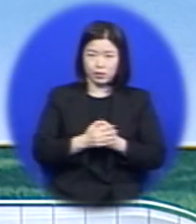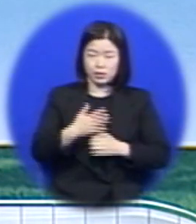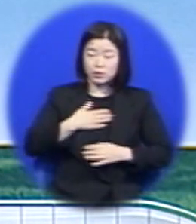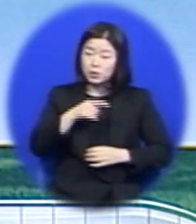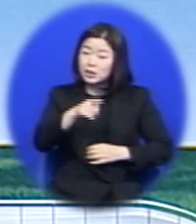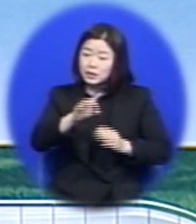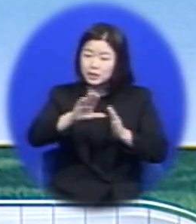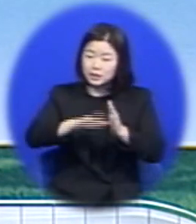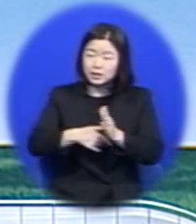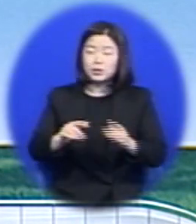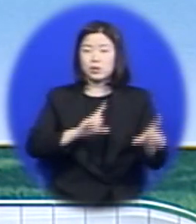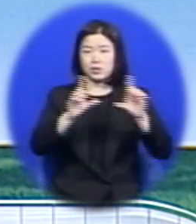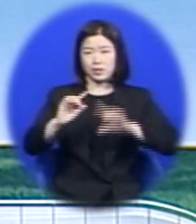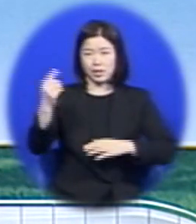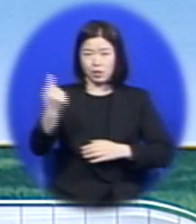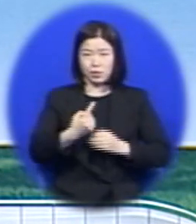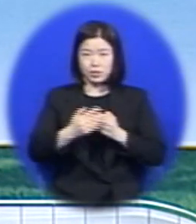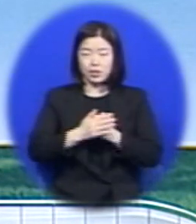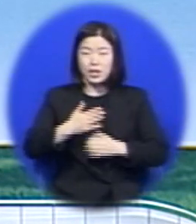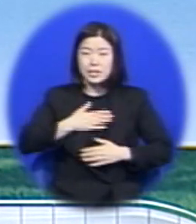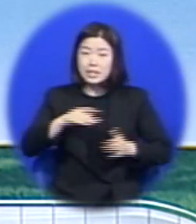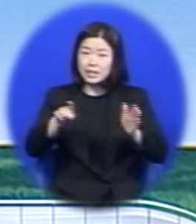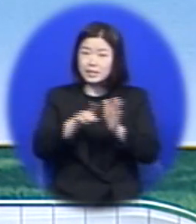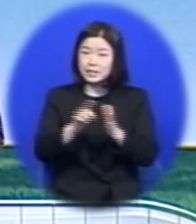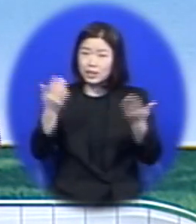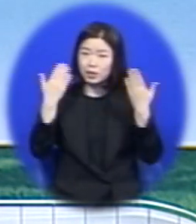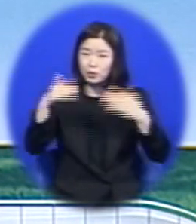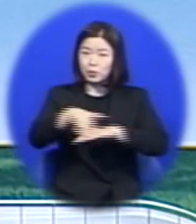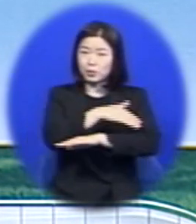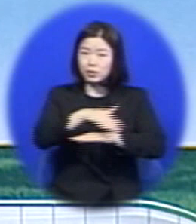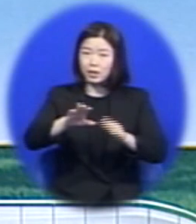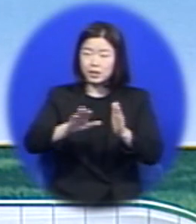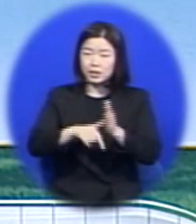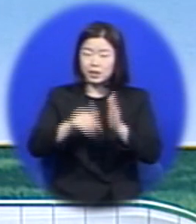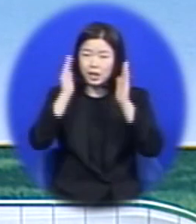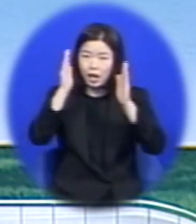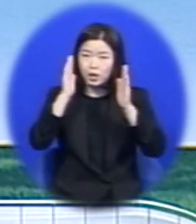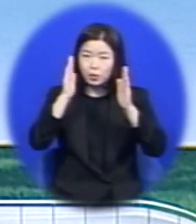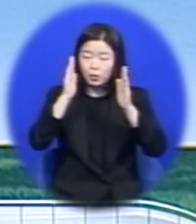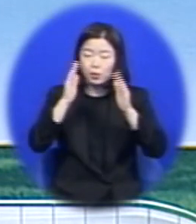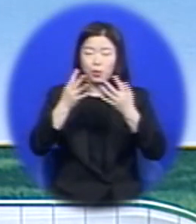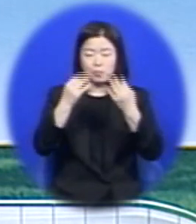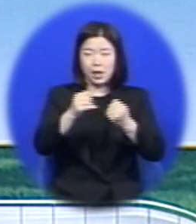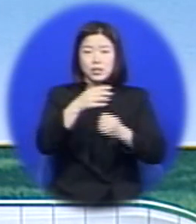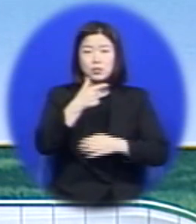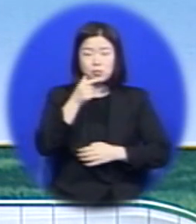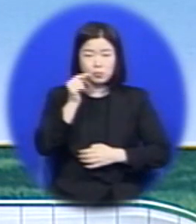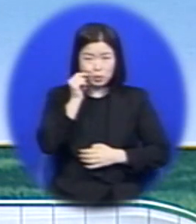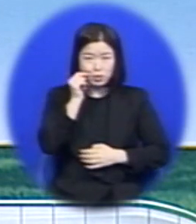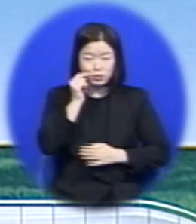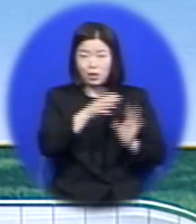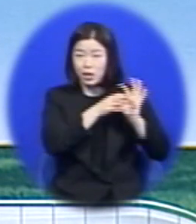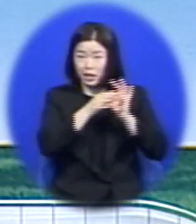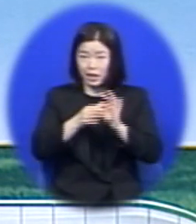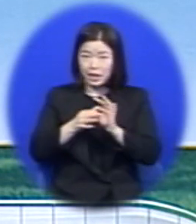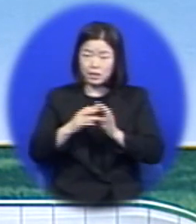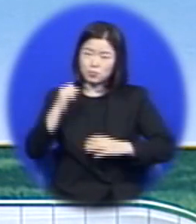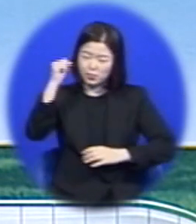시절을 살았거든요. 제가 신학교 다닐 때 거의 학교 공부 제대로 하지 못했습니다. 계속 데모가